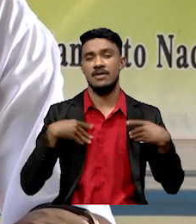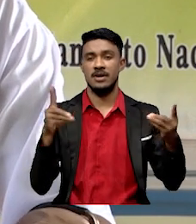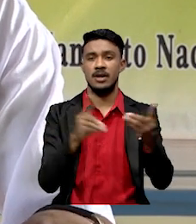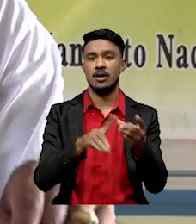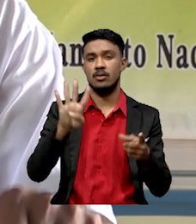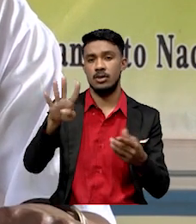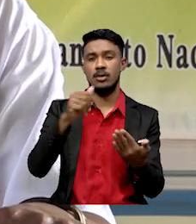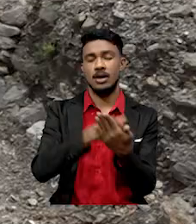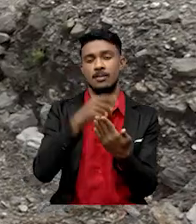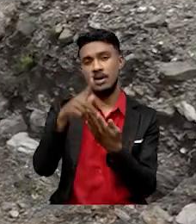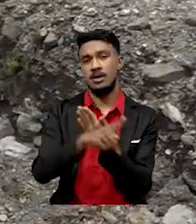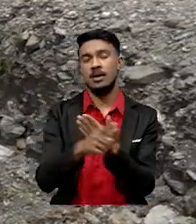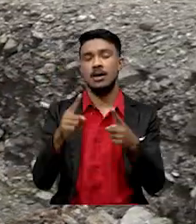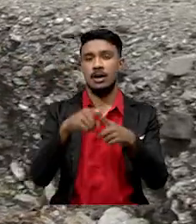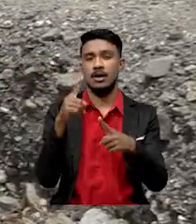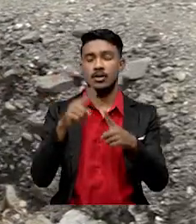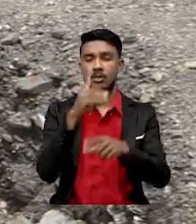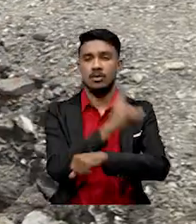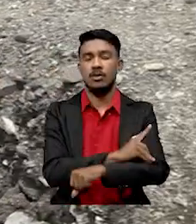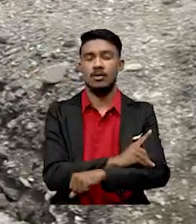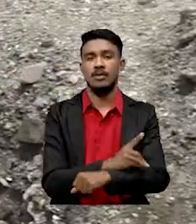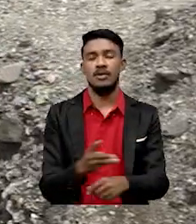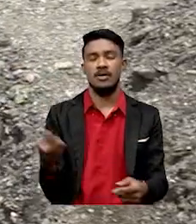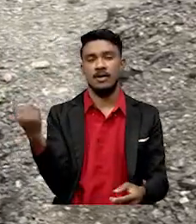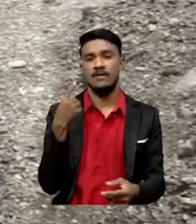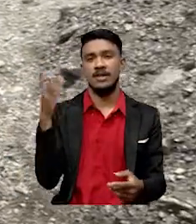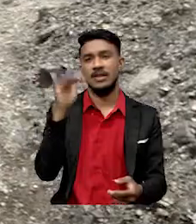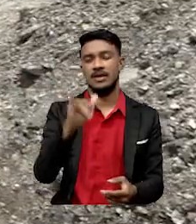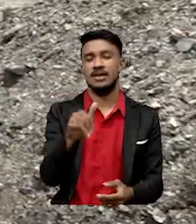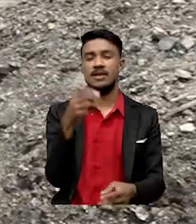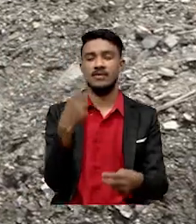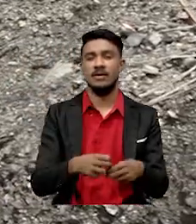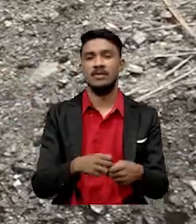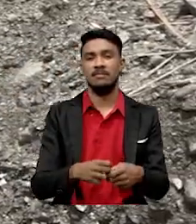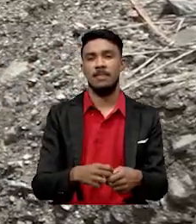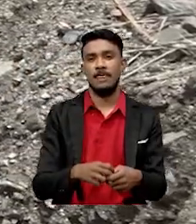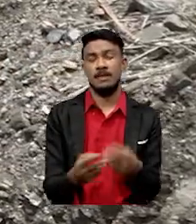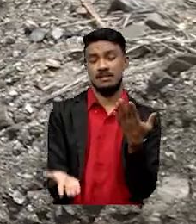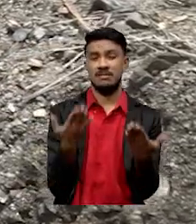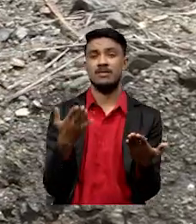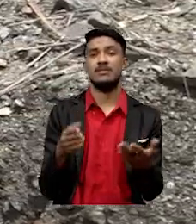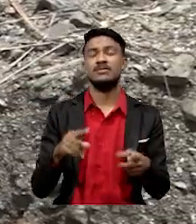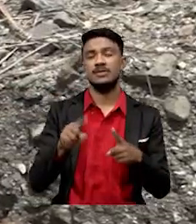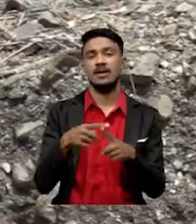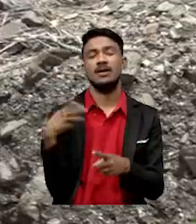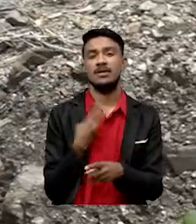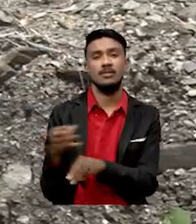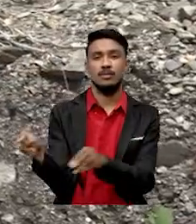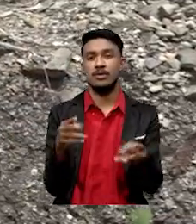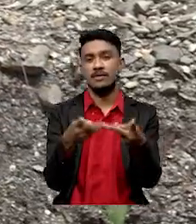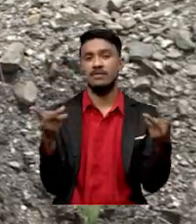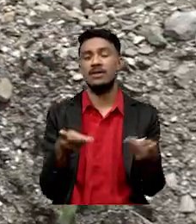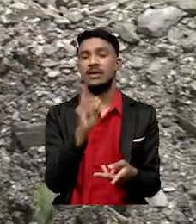di abril tu agora ia lona kon sina fatin satan ita talu muda cidade di ba falus fali fatin da ba fali fatin